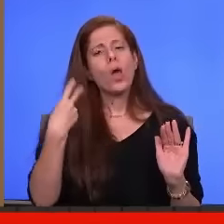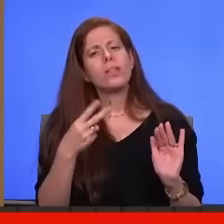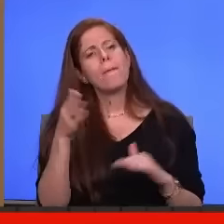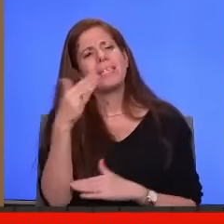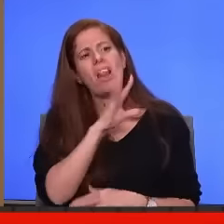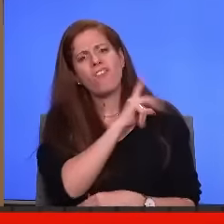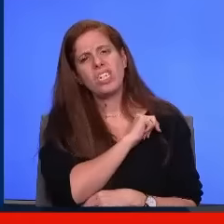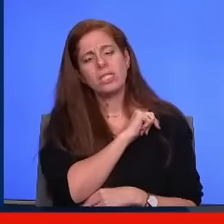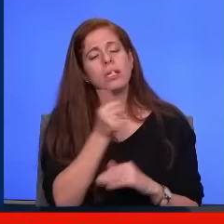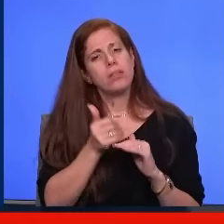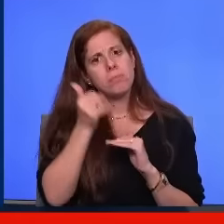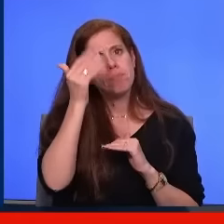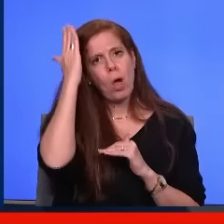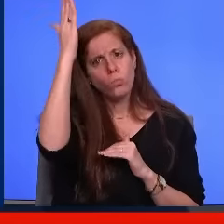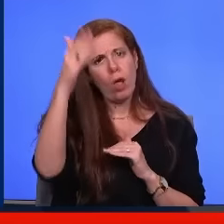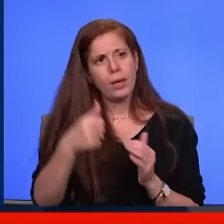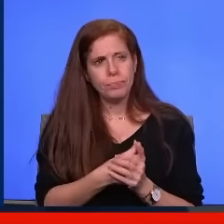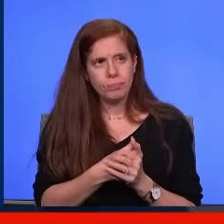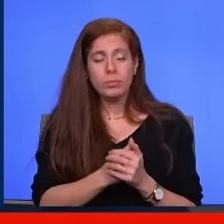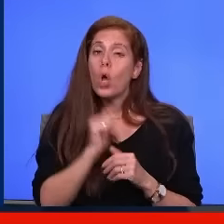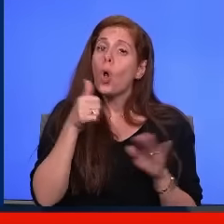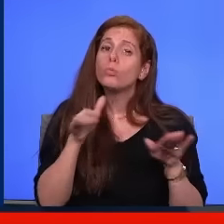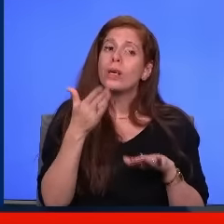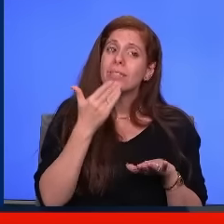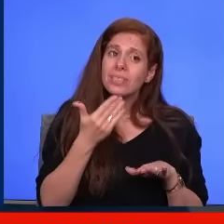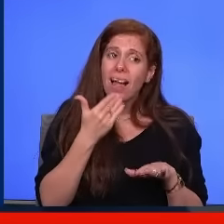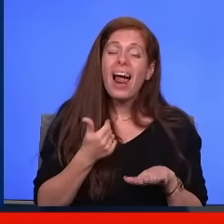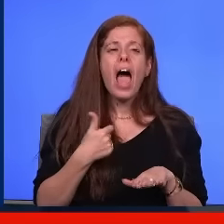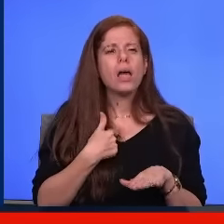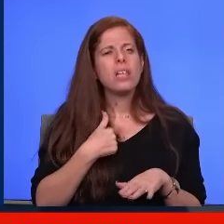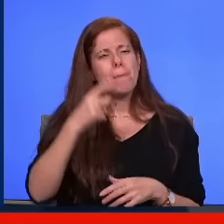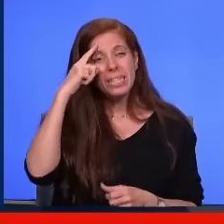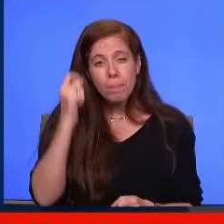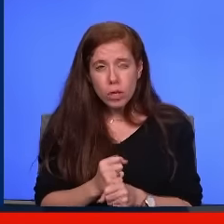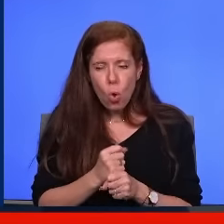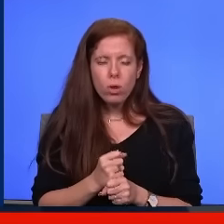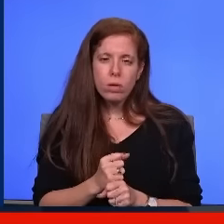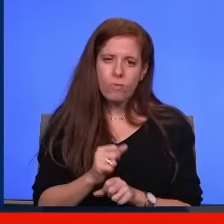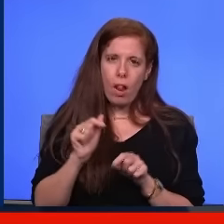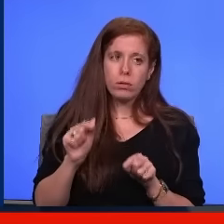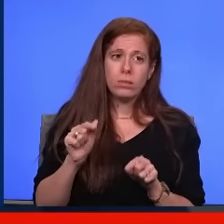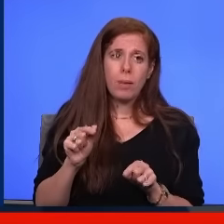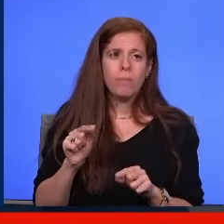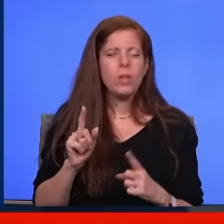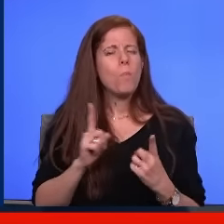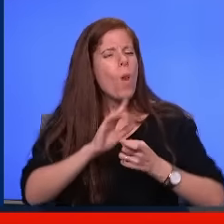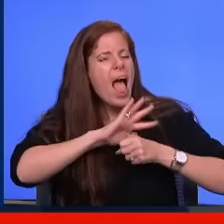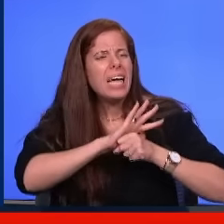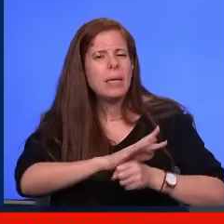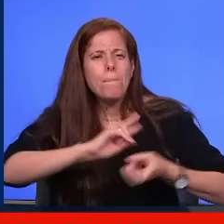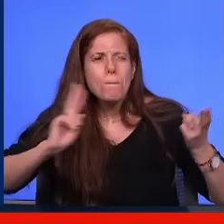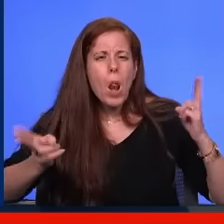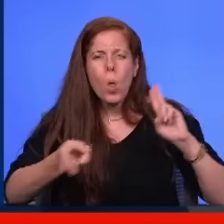פלסטינית ביום שאחרי. כראש ממשלת ישראל, אני עמדתי בתוקף על העמדה הזאת, מול לחצים בינלאומיים